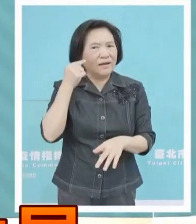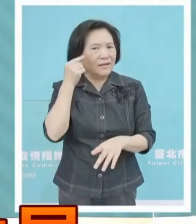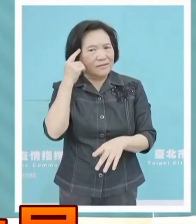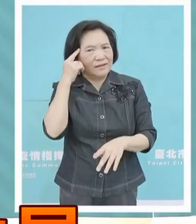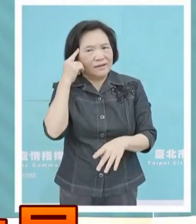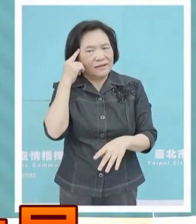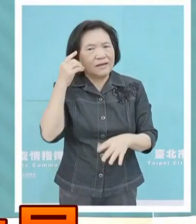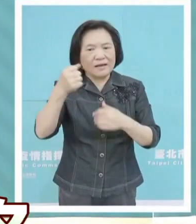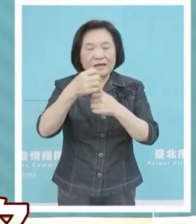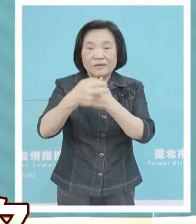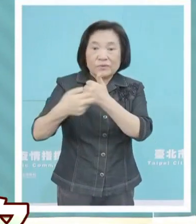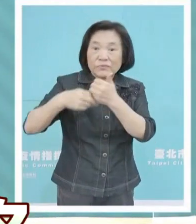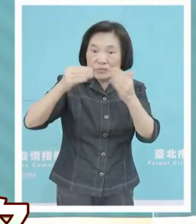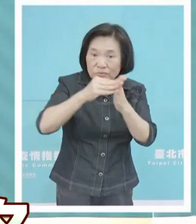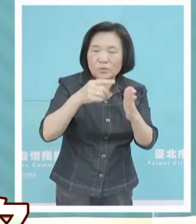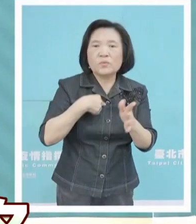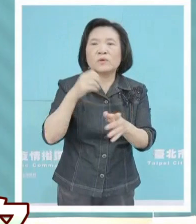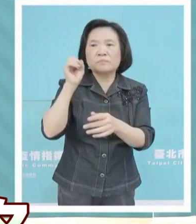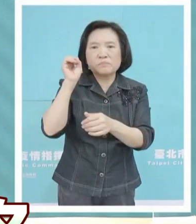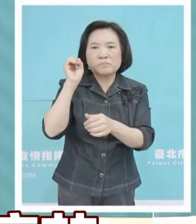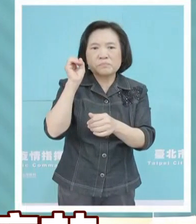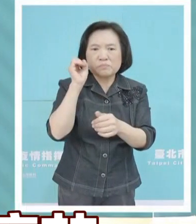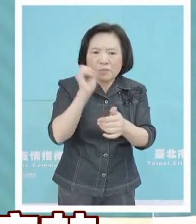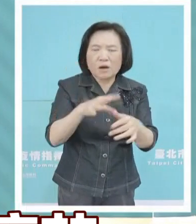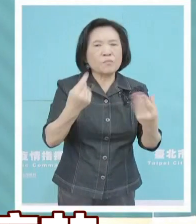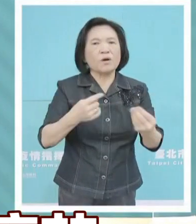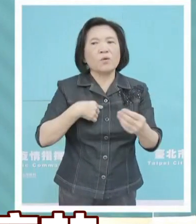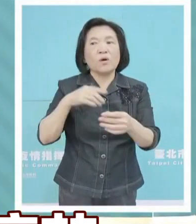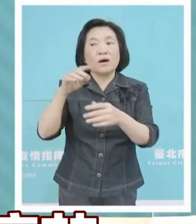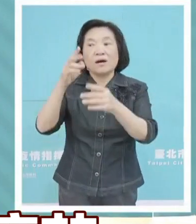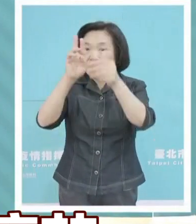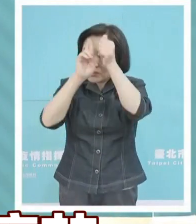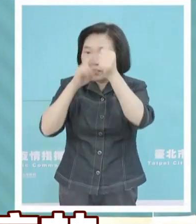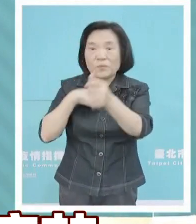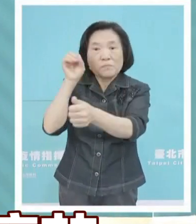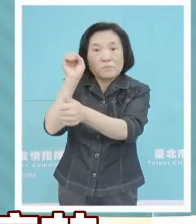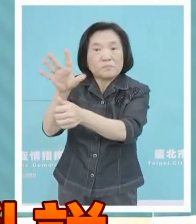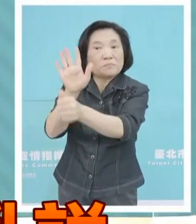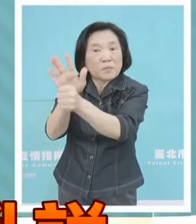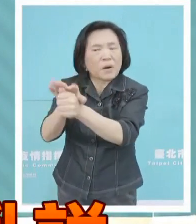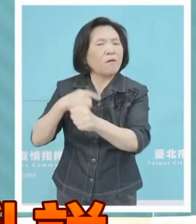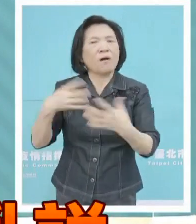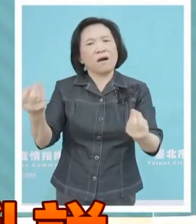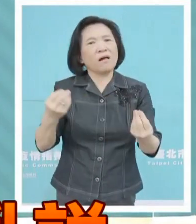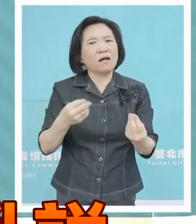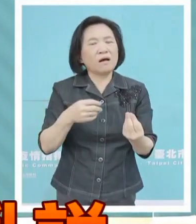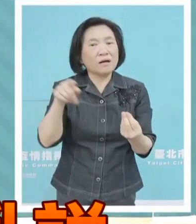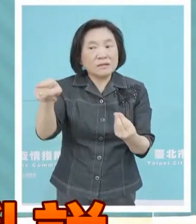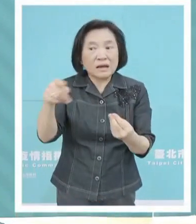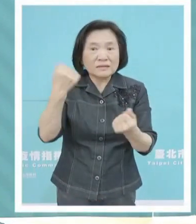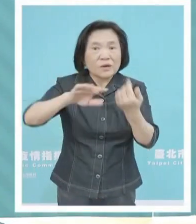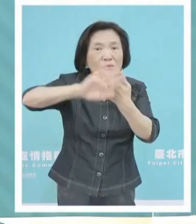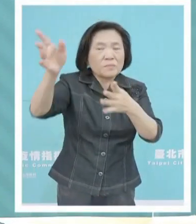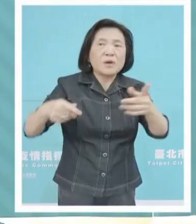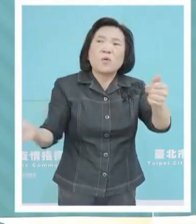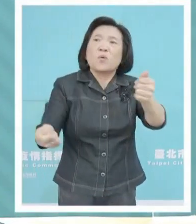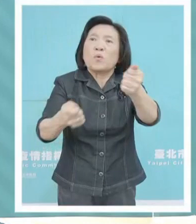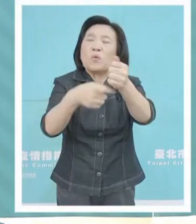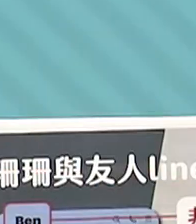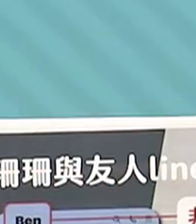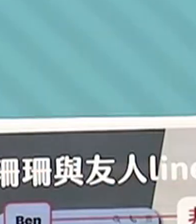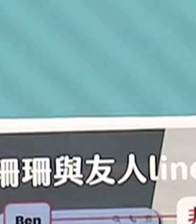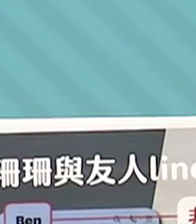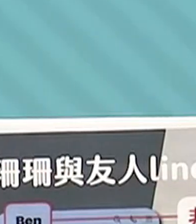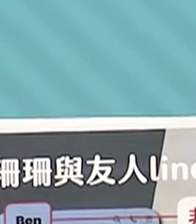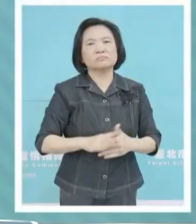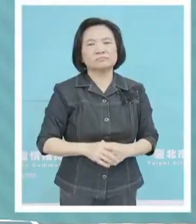诉卫生局，更没有跟他联络，也没有帮忙去要任何疫苗。但是他是不是有在外面乱说我有帮忙什么的，